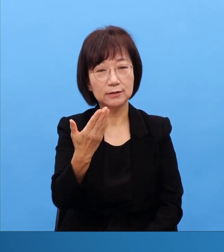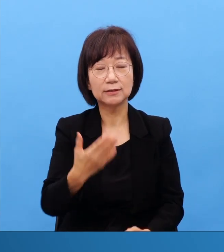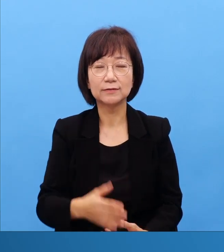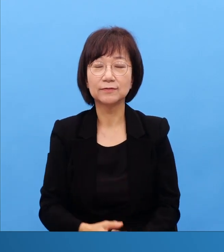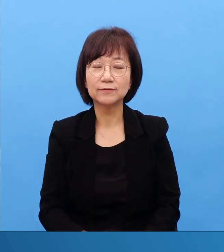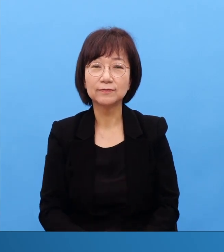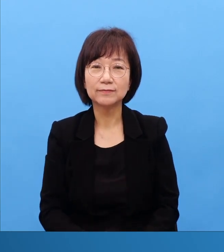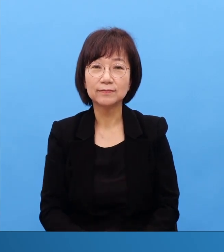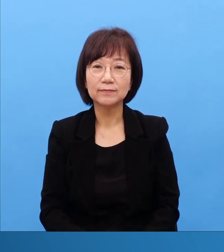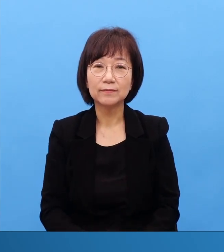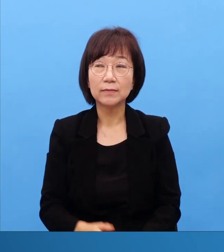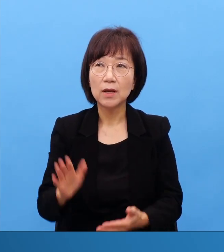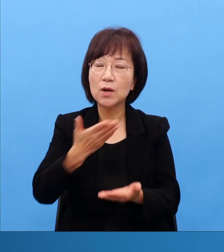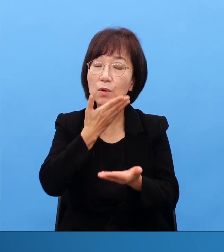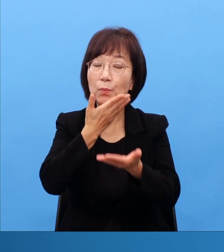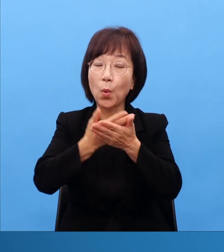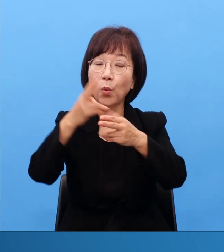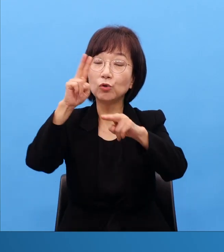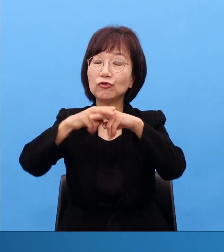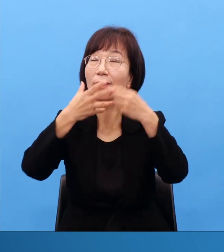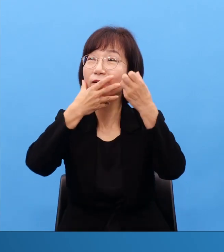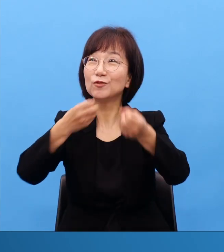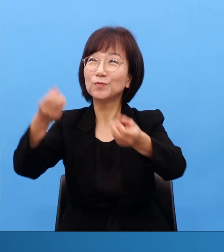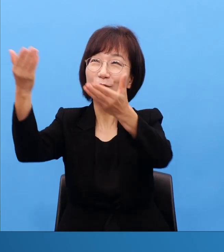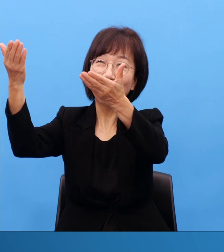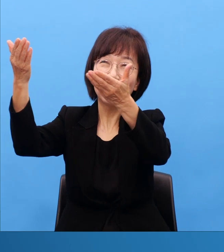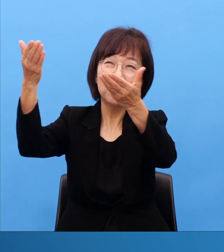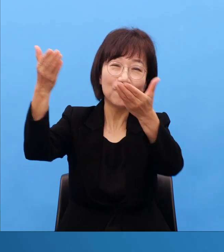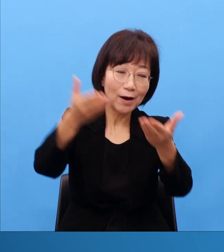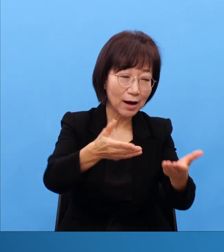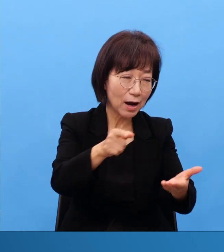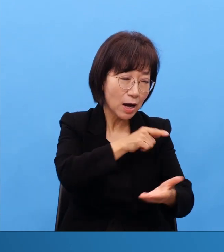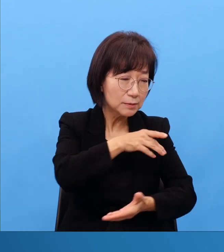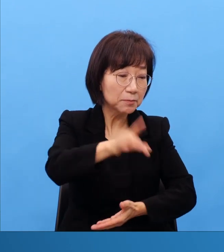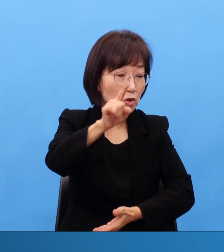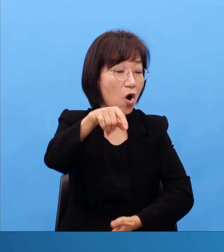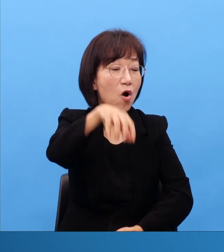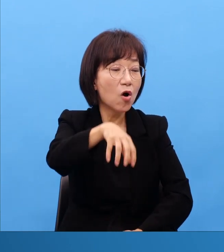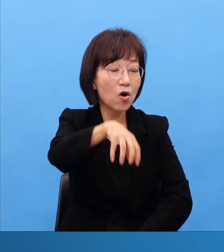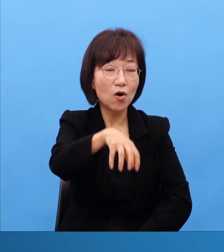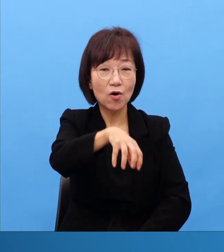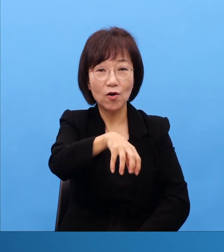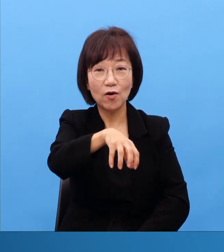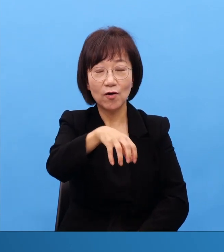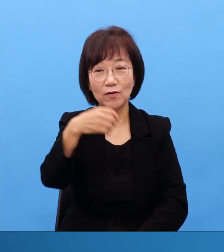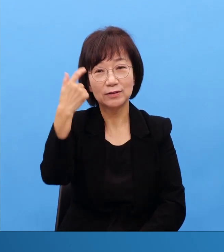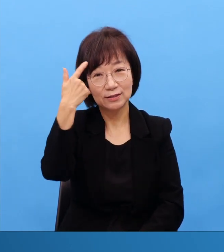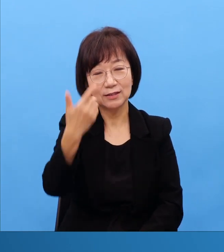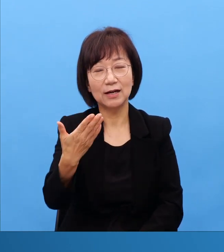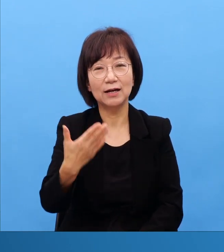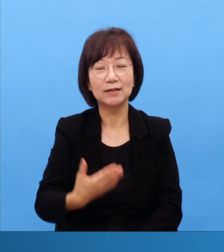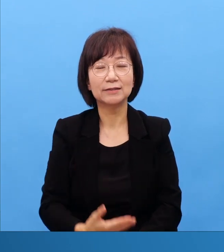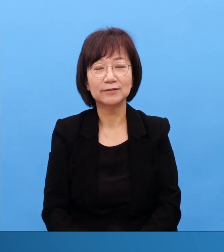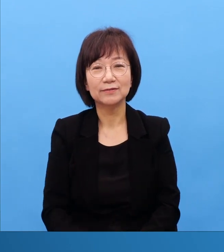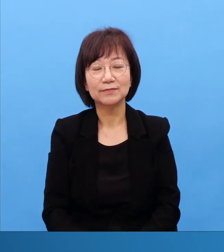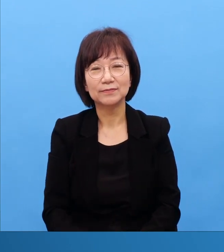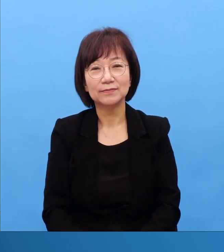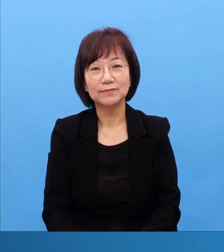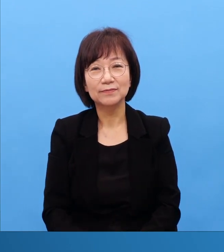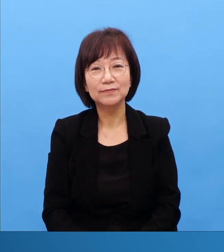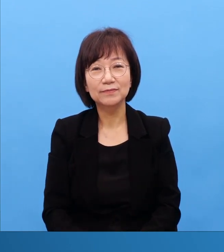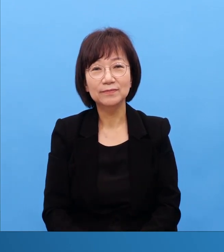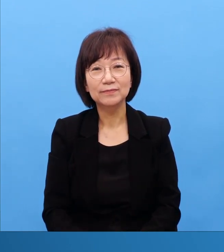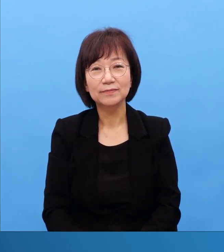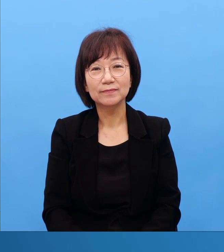아니, 보좌의 축복이 어디에 먼저 임하느냐? And the blessing of the throne, where does it come upon for the very first time? 그럼